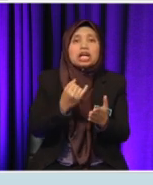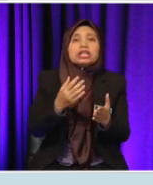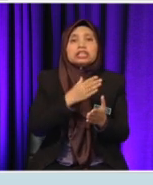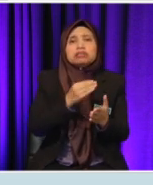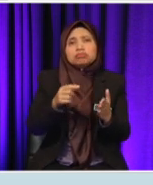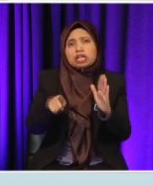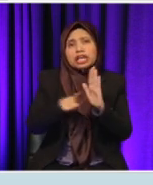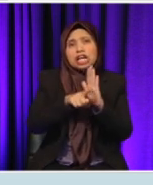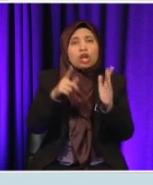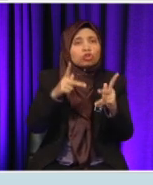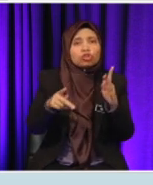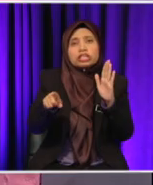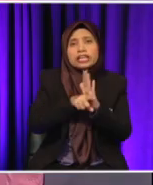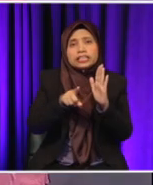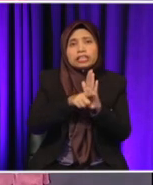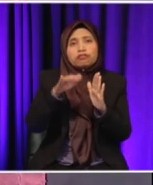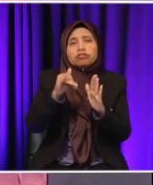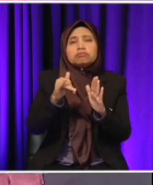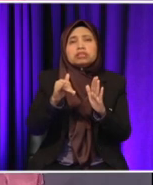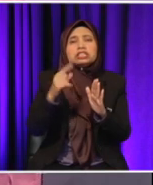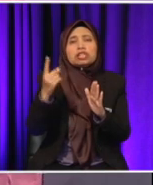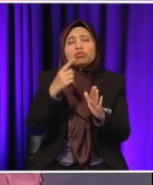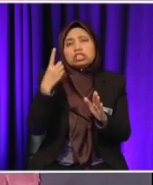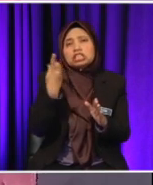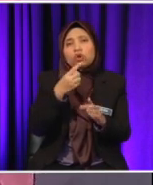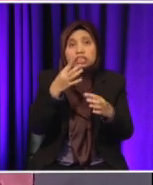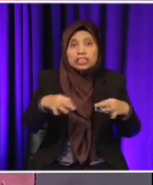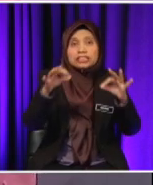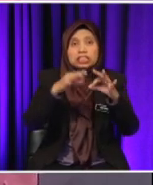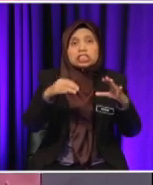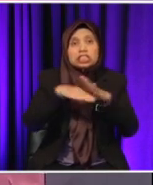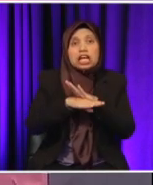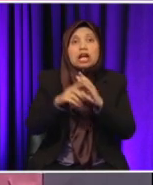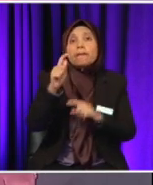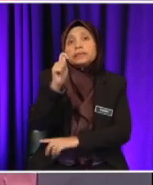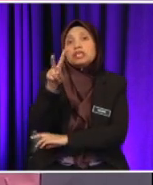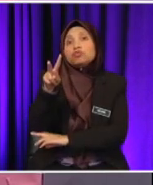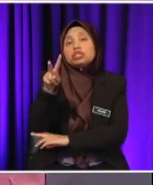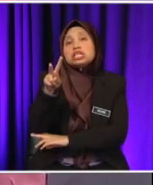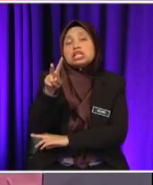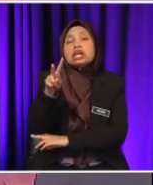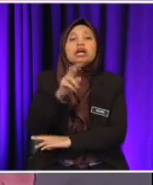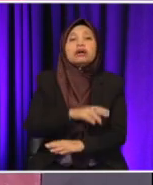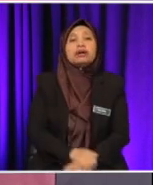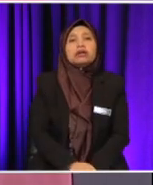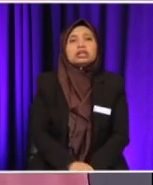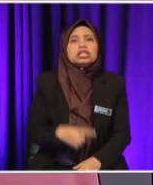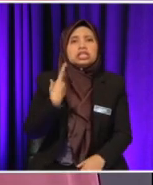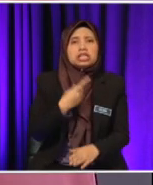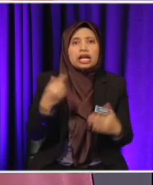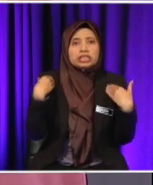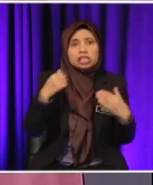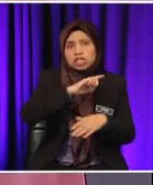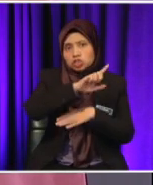berubah itu adalah watak pipih kalau kita tengok drama-drama di tv kan adaptasi dan sebagainya kita ada